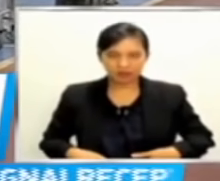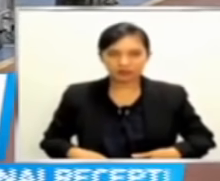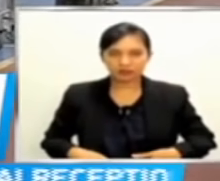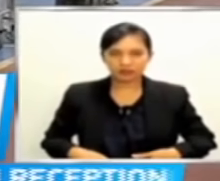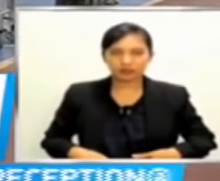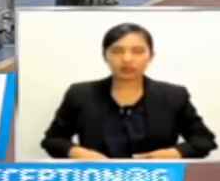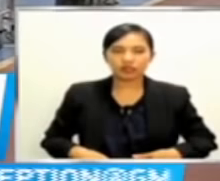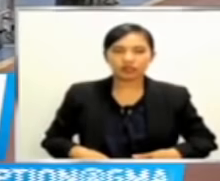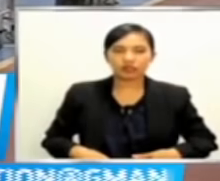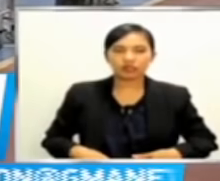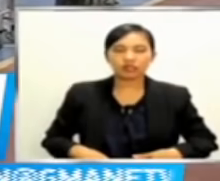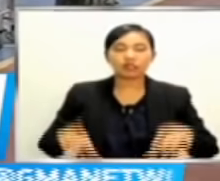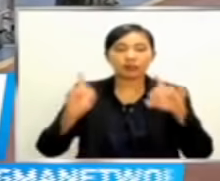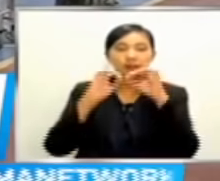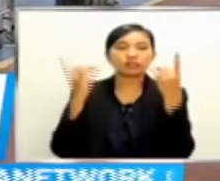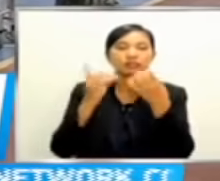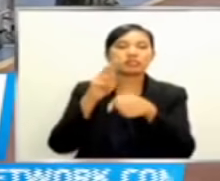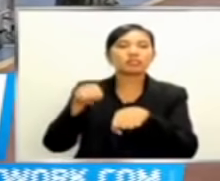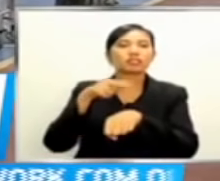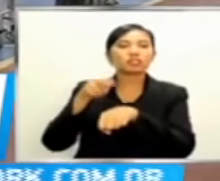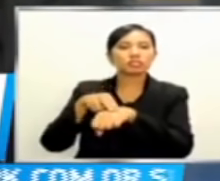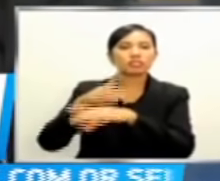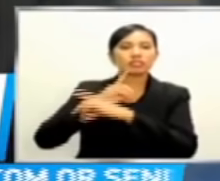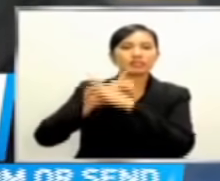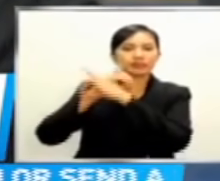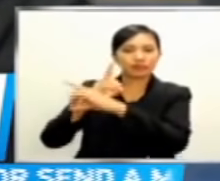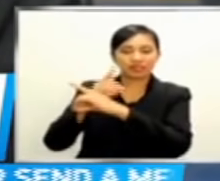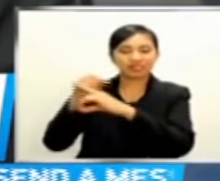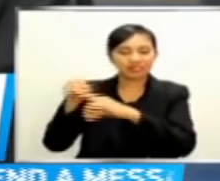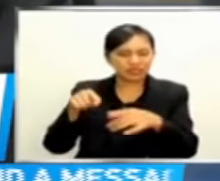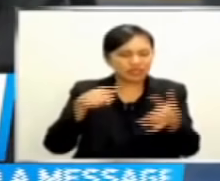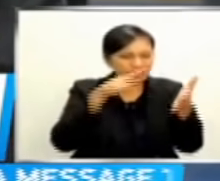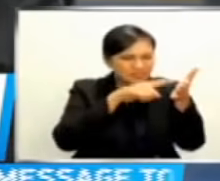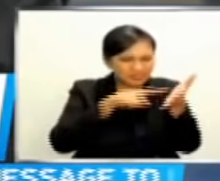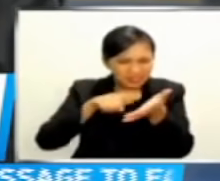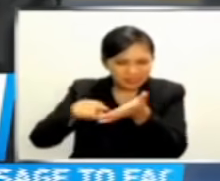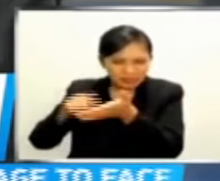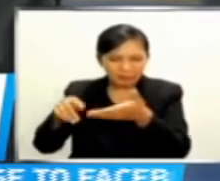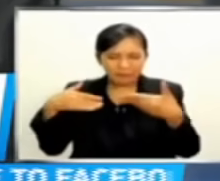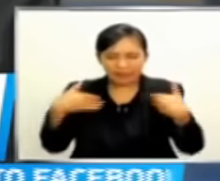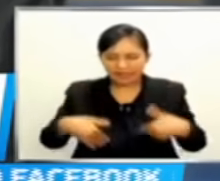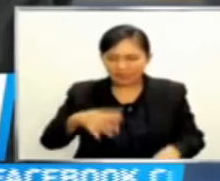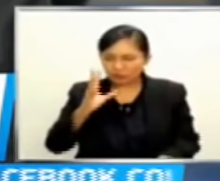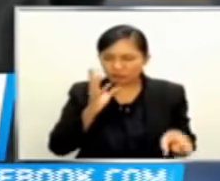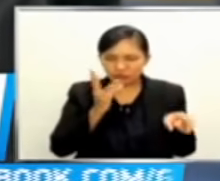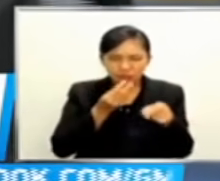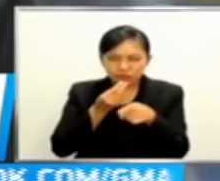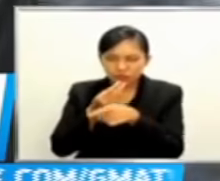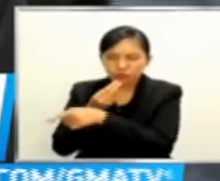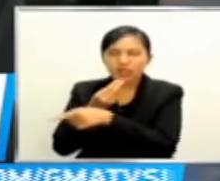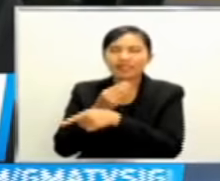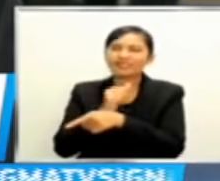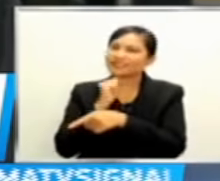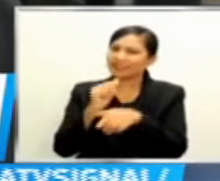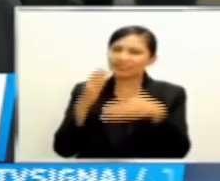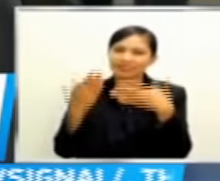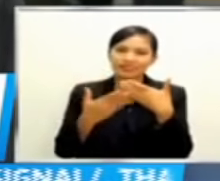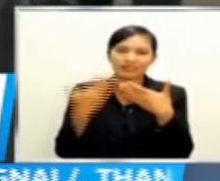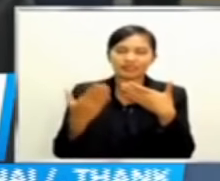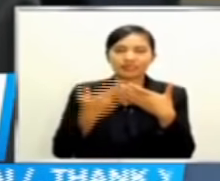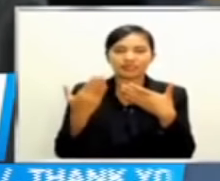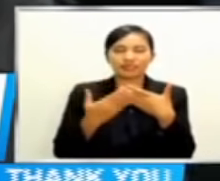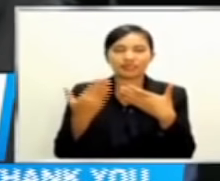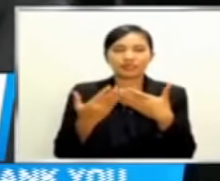Defense na hindi madali ang pagproseso sa mga bangkay. I think it will take longer than we expected dahil nga wala eh.